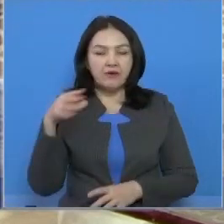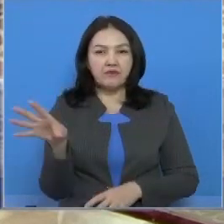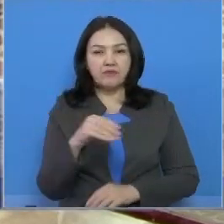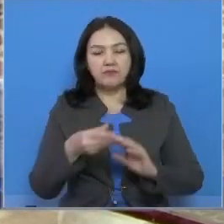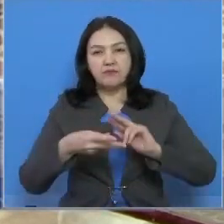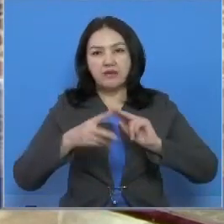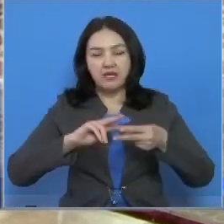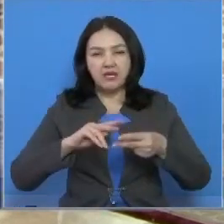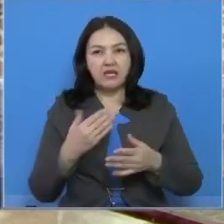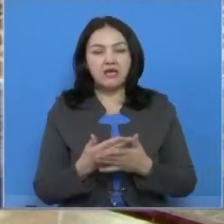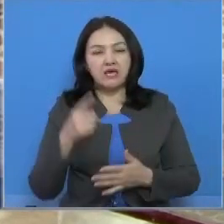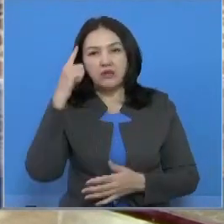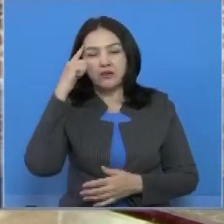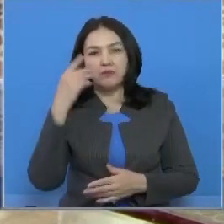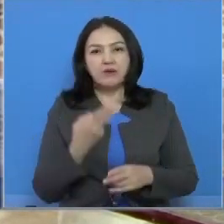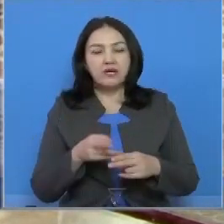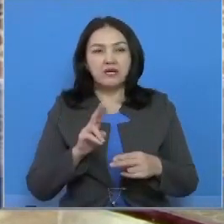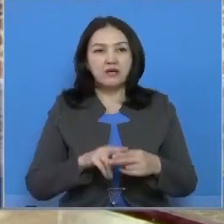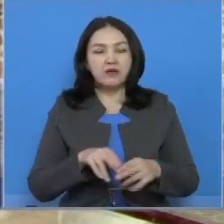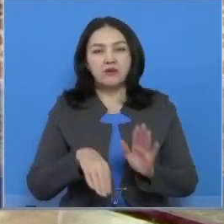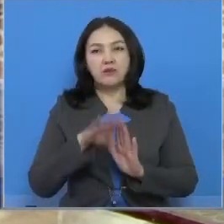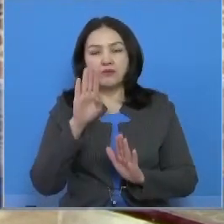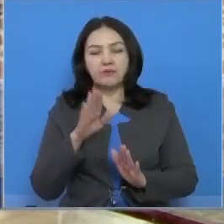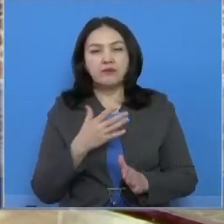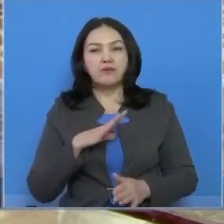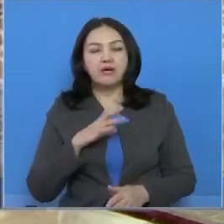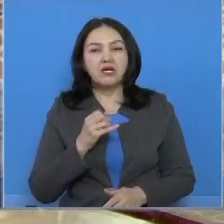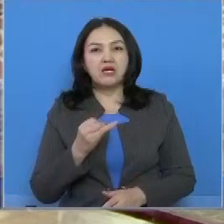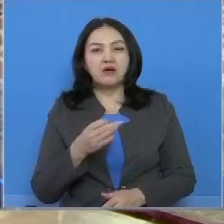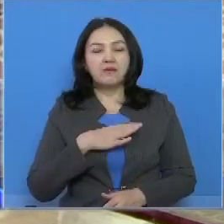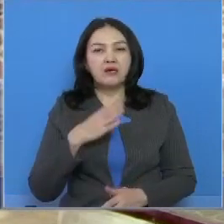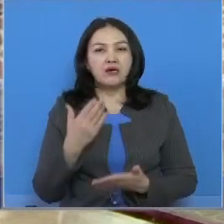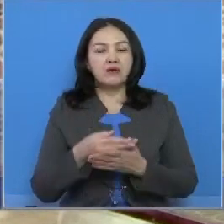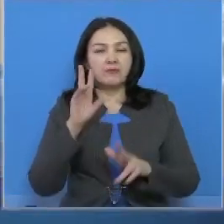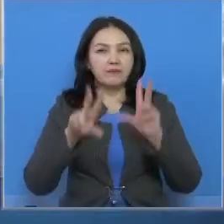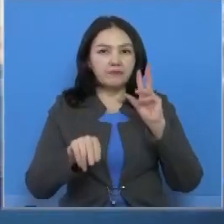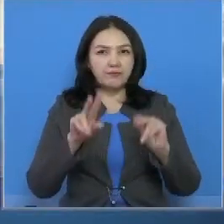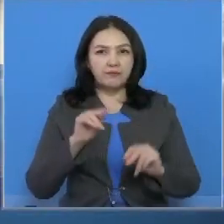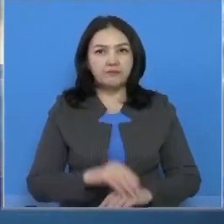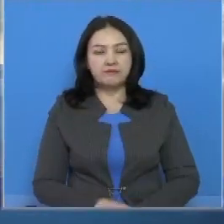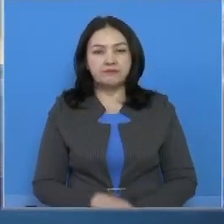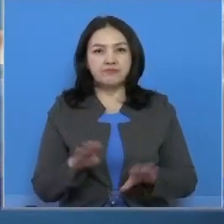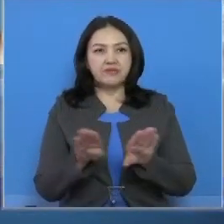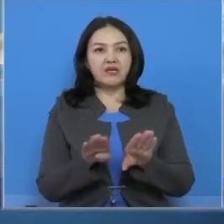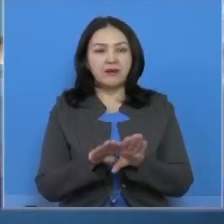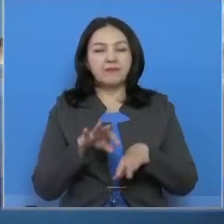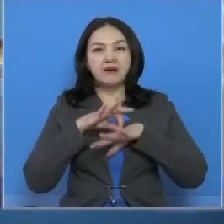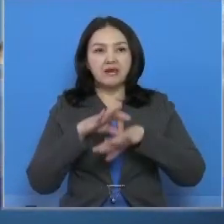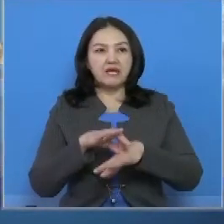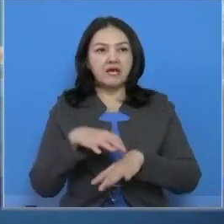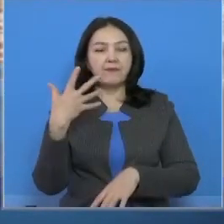меняется Ну я думаю что это будет лучше хоть по крайней мере мы это на это Надеемся такой процесс